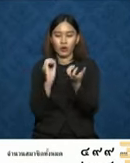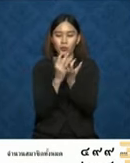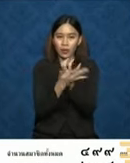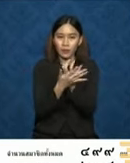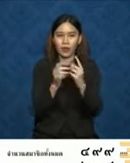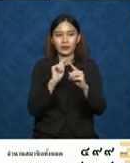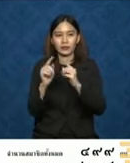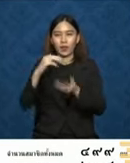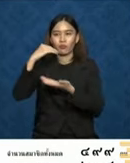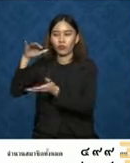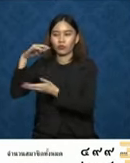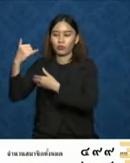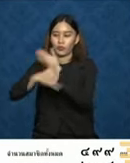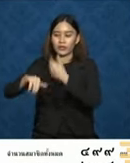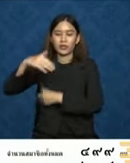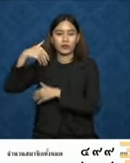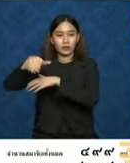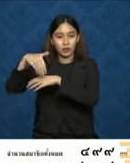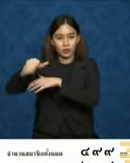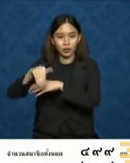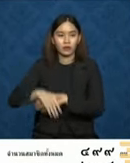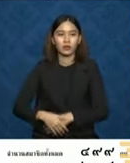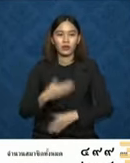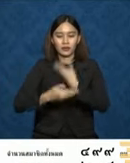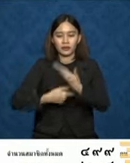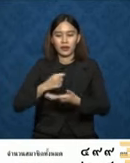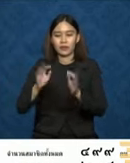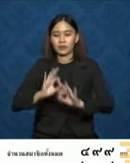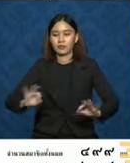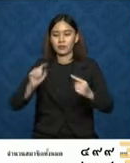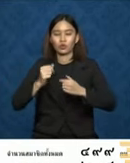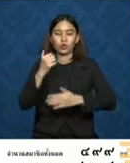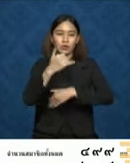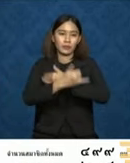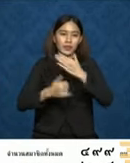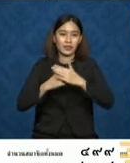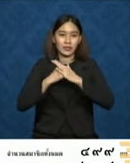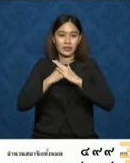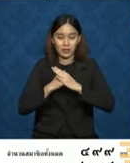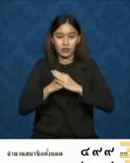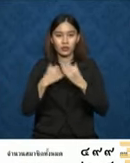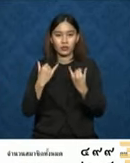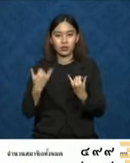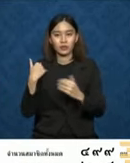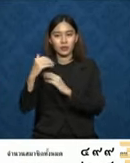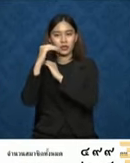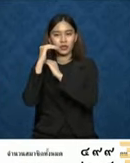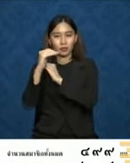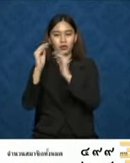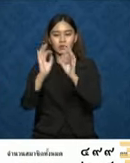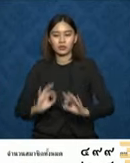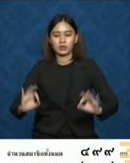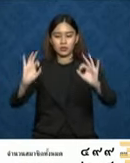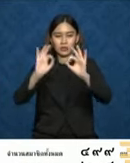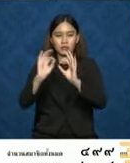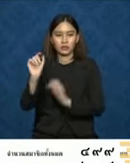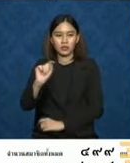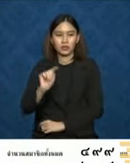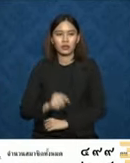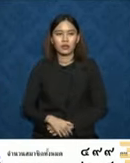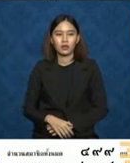ภาคตะวันออกไปยังต่างประเทศและตลาดใหญ่ของเราก็คือประเทศประเทศจีนครับทีนี้ประเทศจีนเนี่ยเมีการข้อกำหนดที่สำคัญนะครับไว้